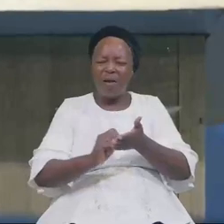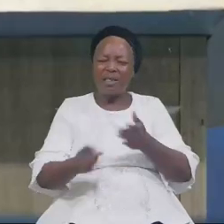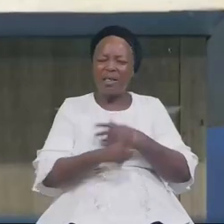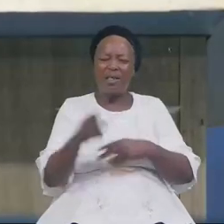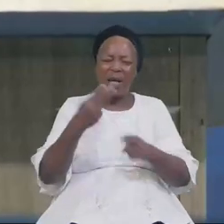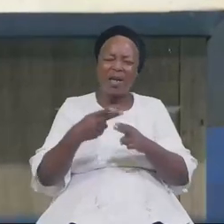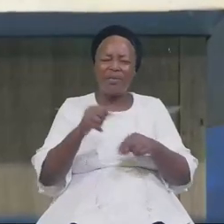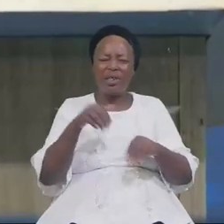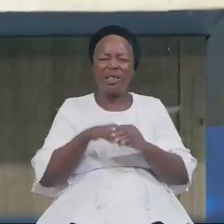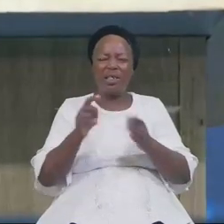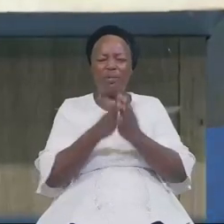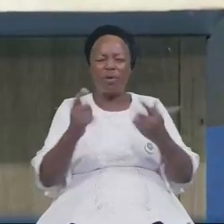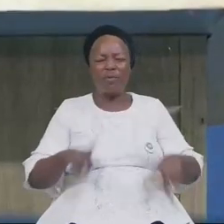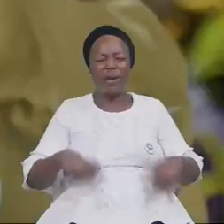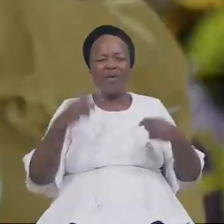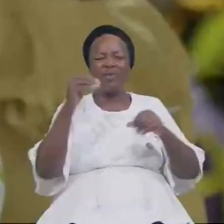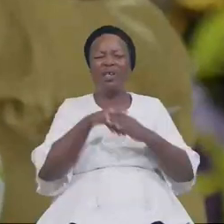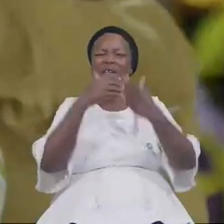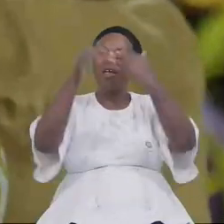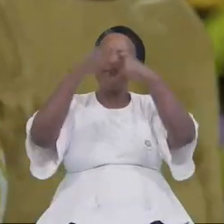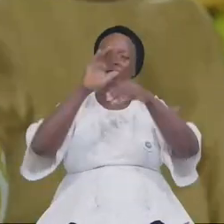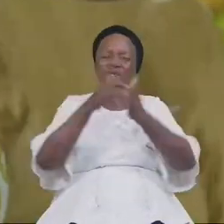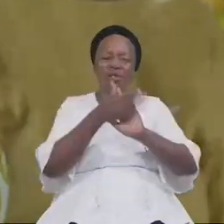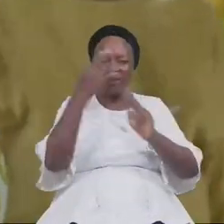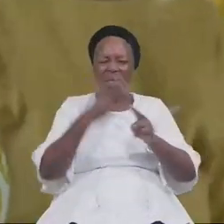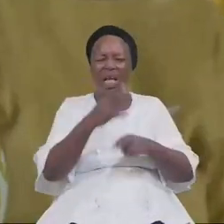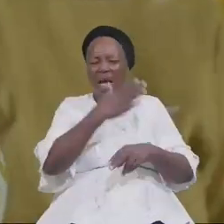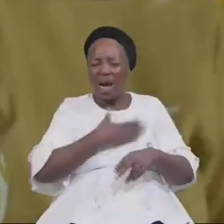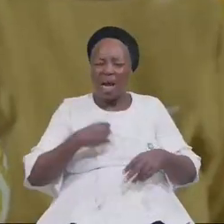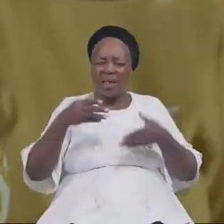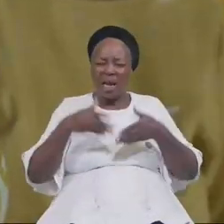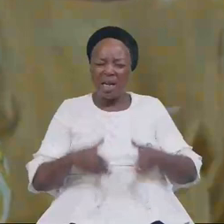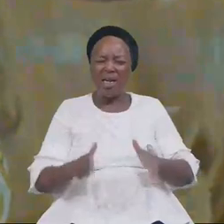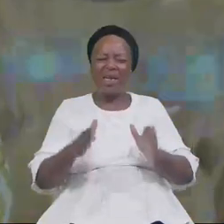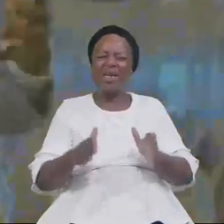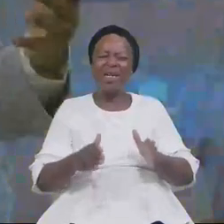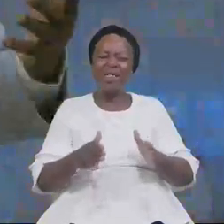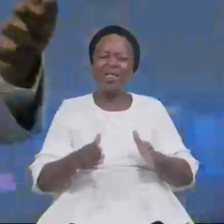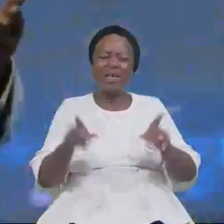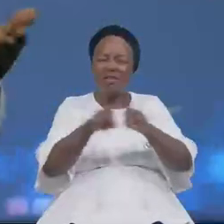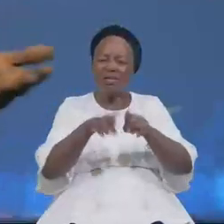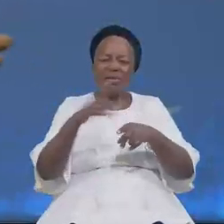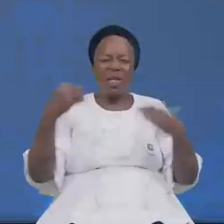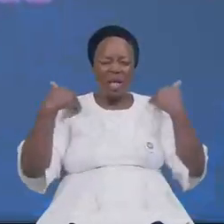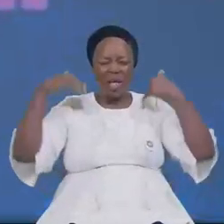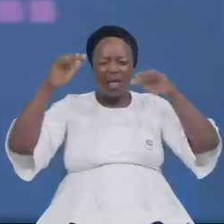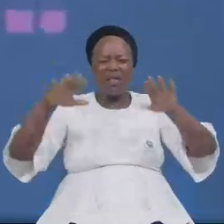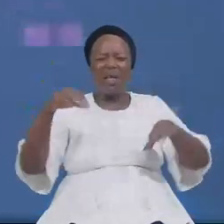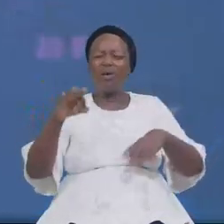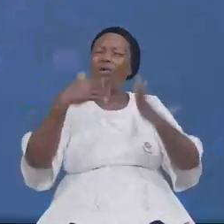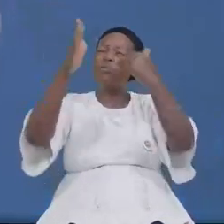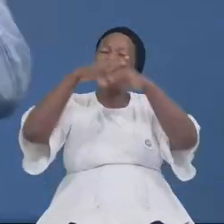livre de vie au ciel et que les anges de Dieu au ciel